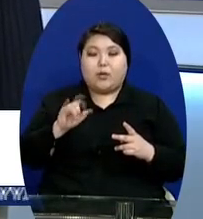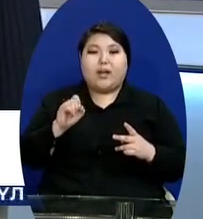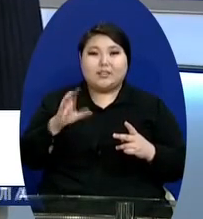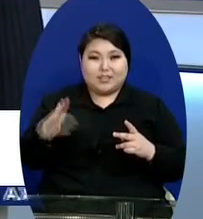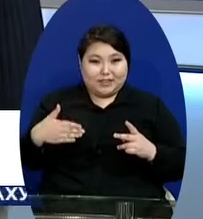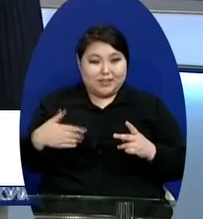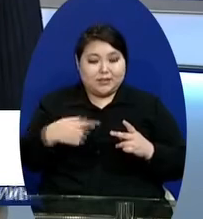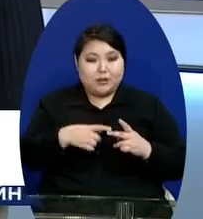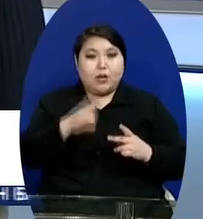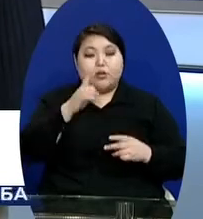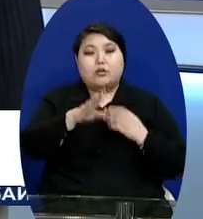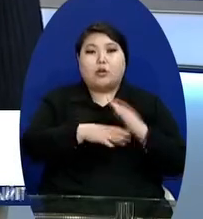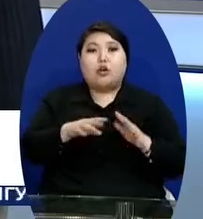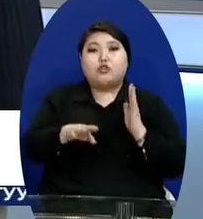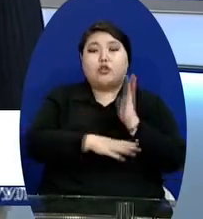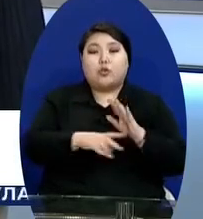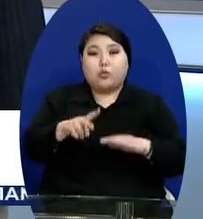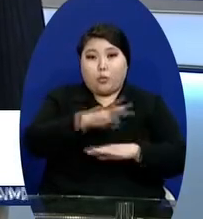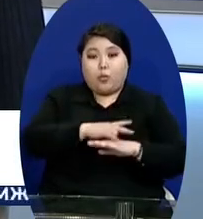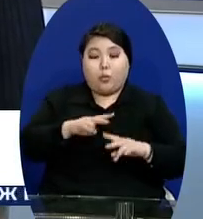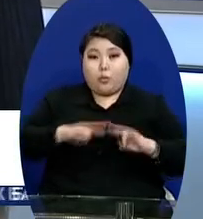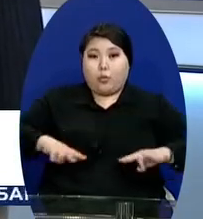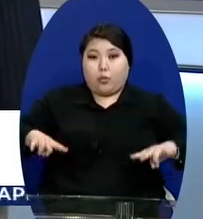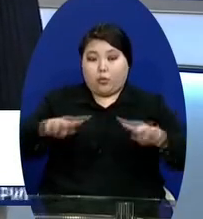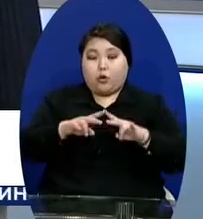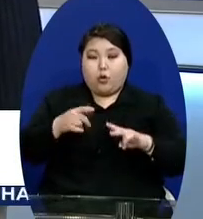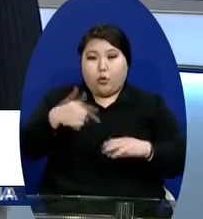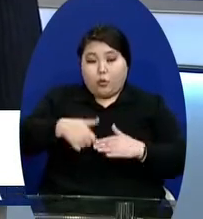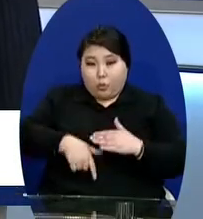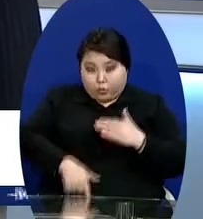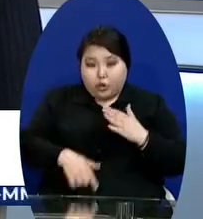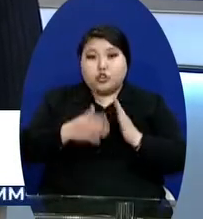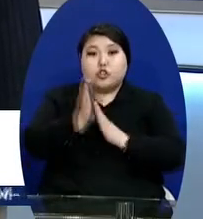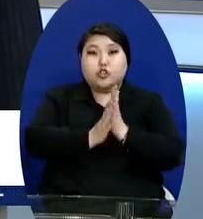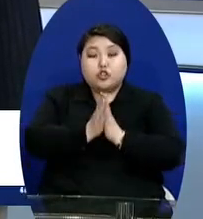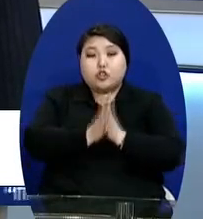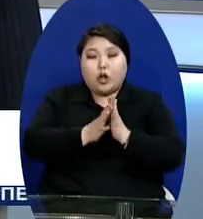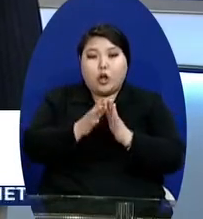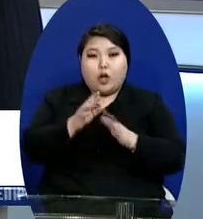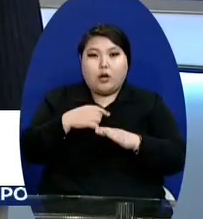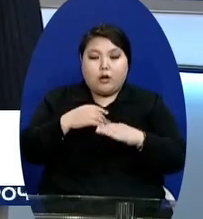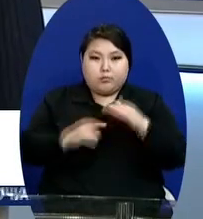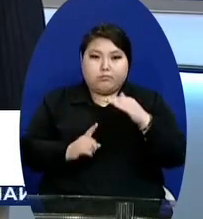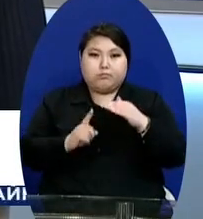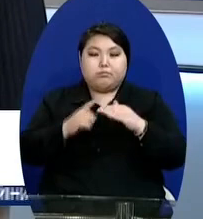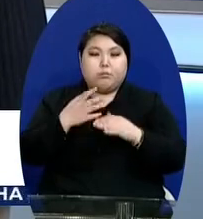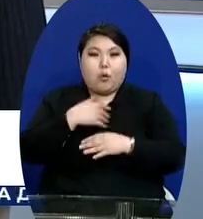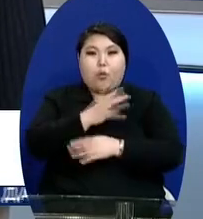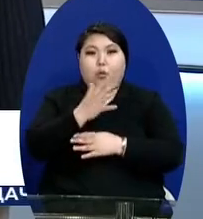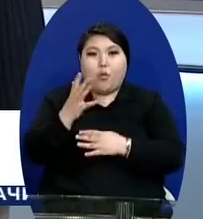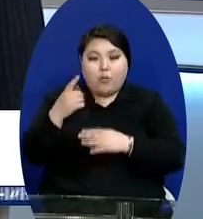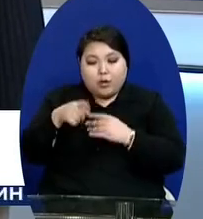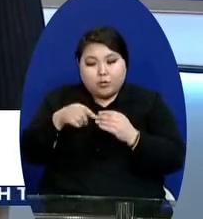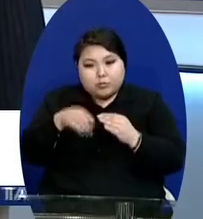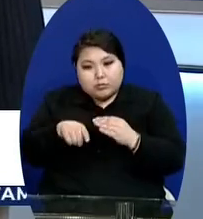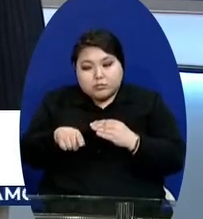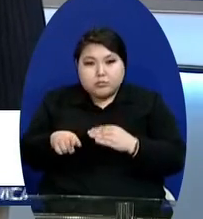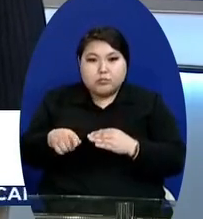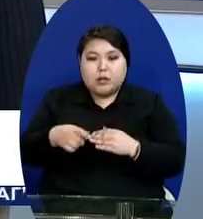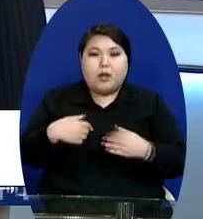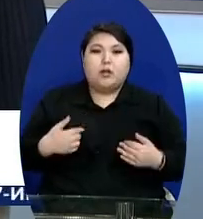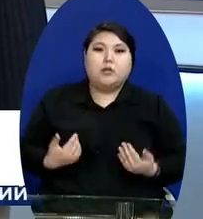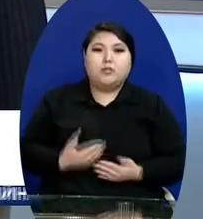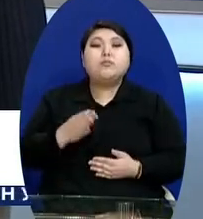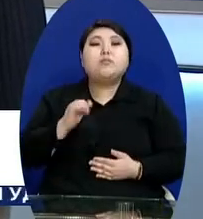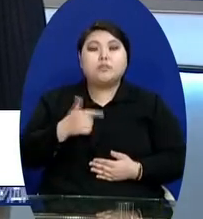бол өдөртөө одоо нуурын гүн хэсэгт байдаг бол за шөндөө эргийн одоо бүсийн одоо ургамлын шигүү хэсэг рүү илүү түлхүү одоо